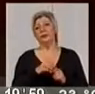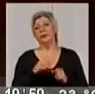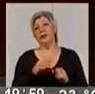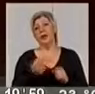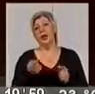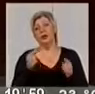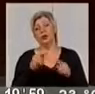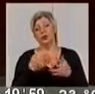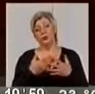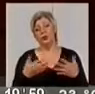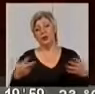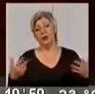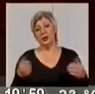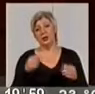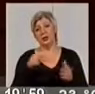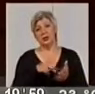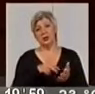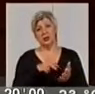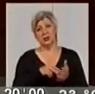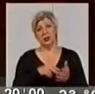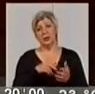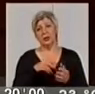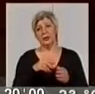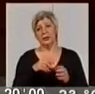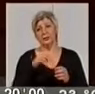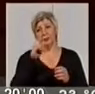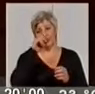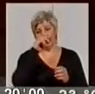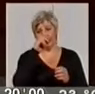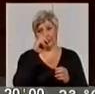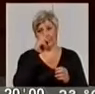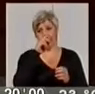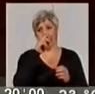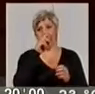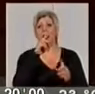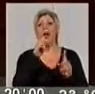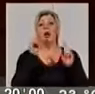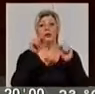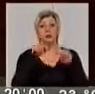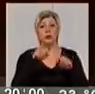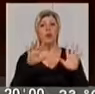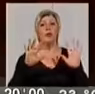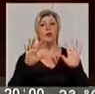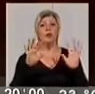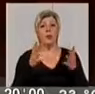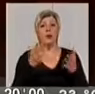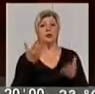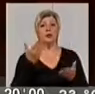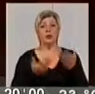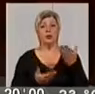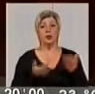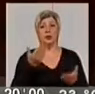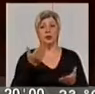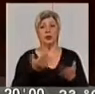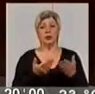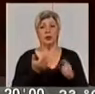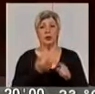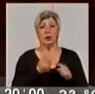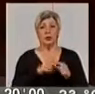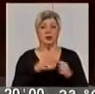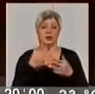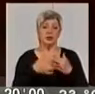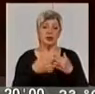Тому різні цифри, різні суми, але це в тому випадку, якщо це середня